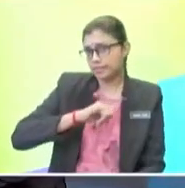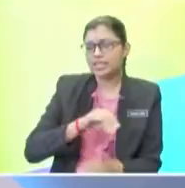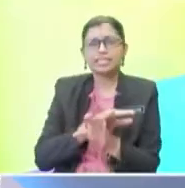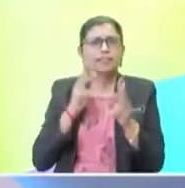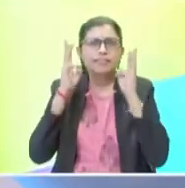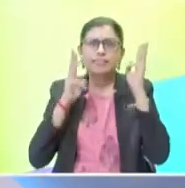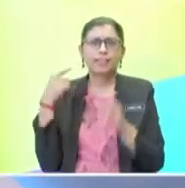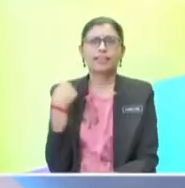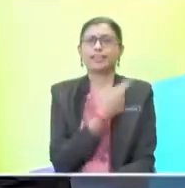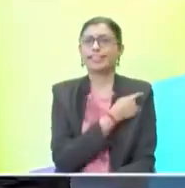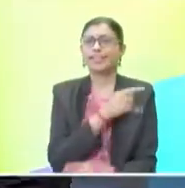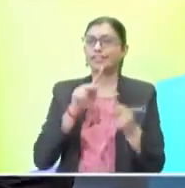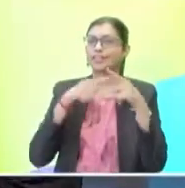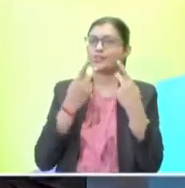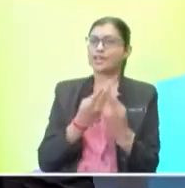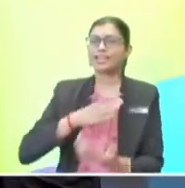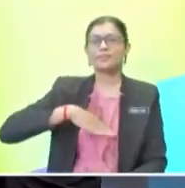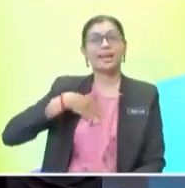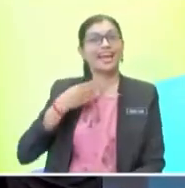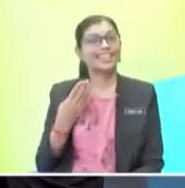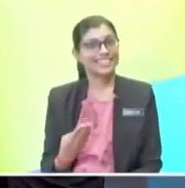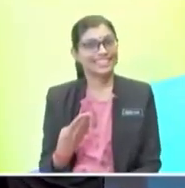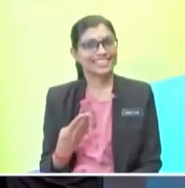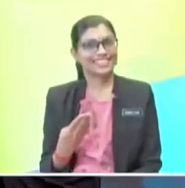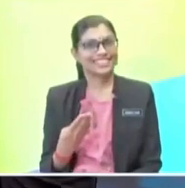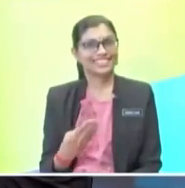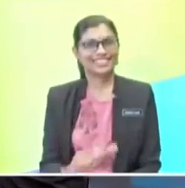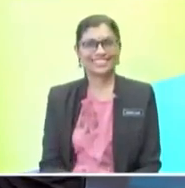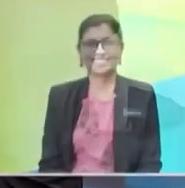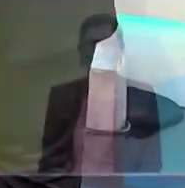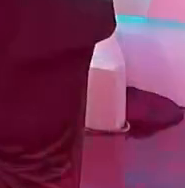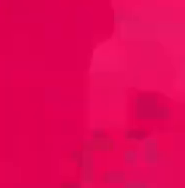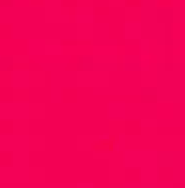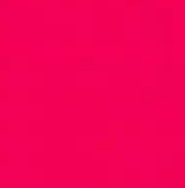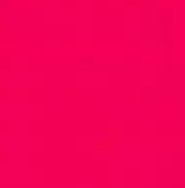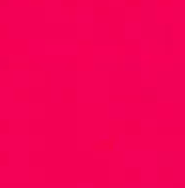risau. Kita kan keluarga bahagia.